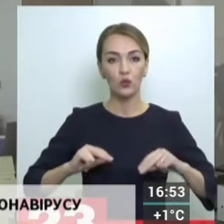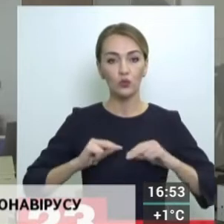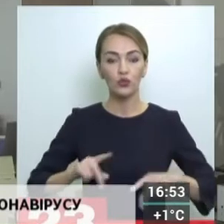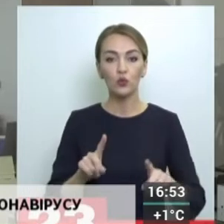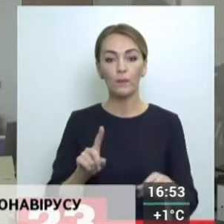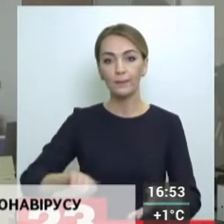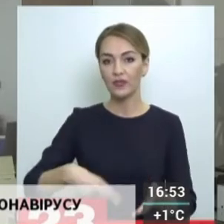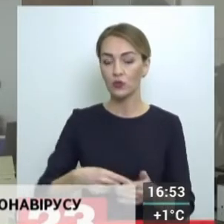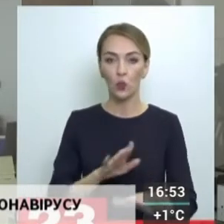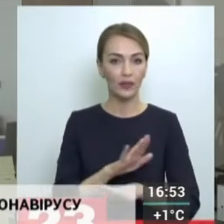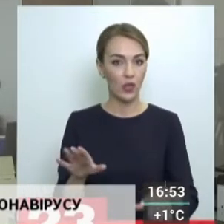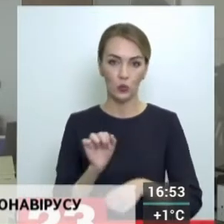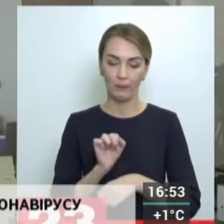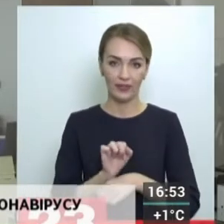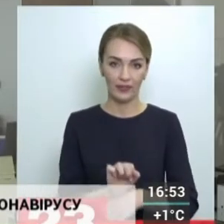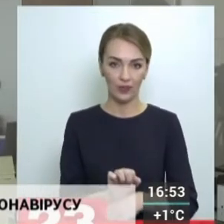хтось, місто не